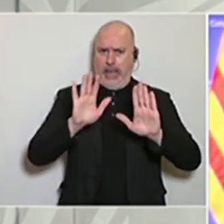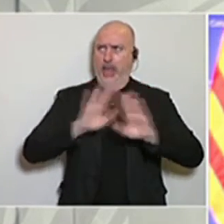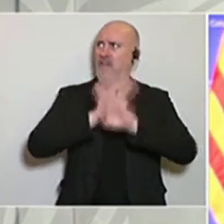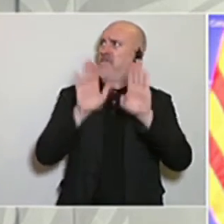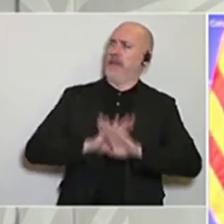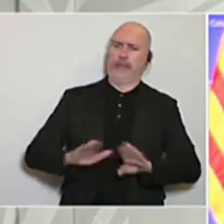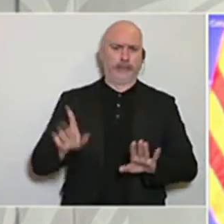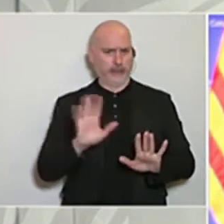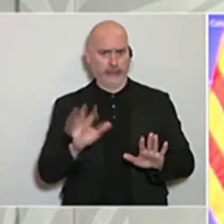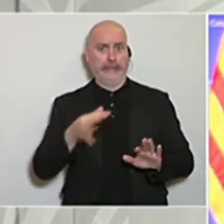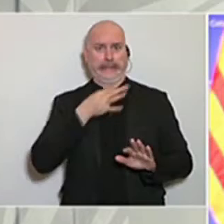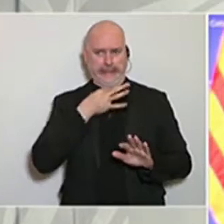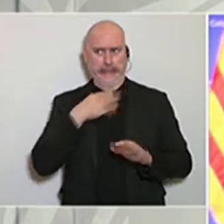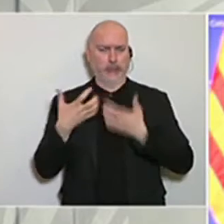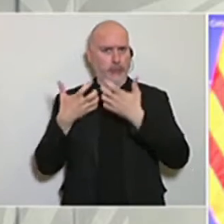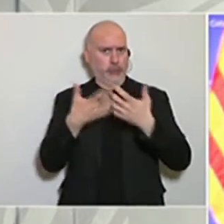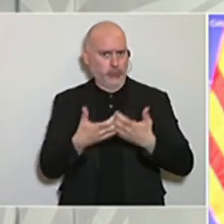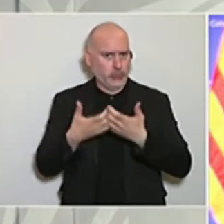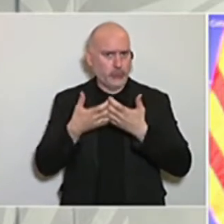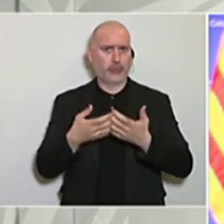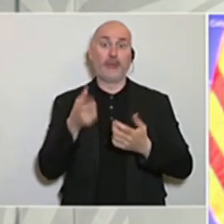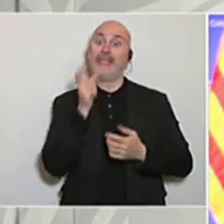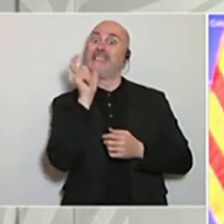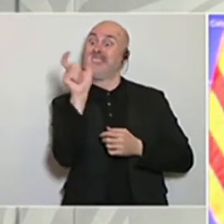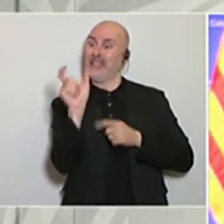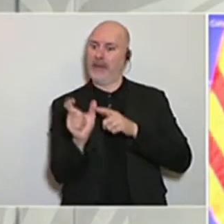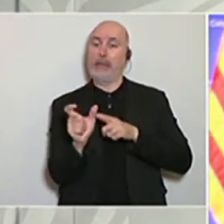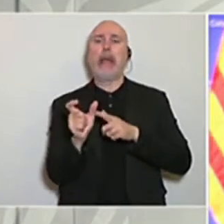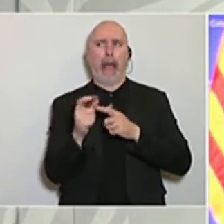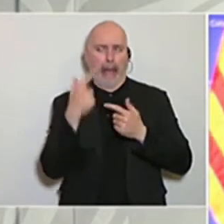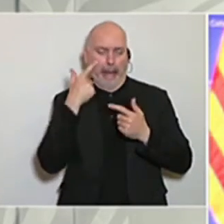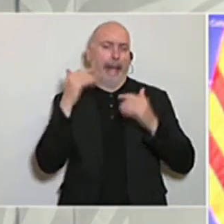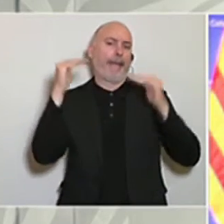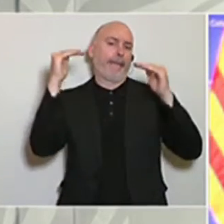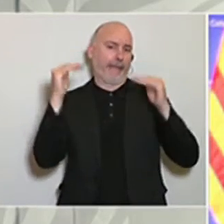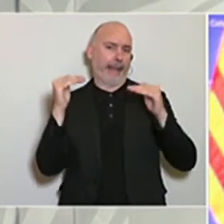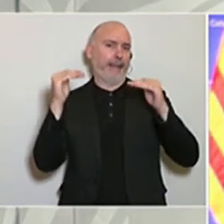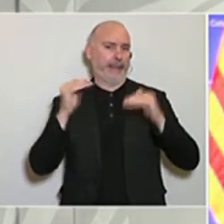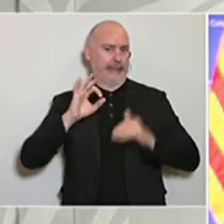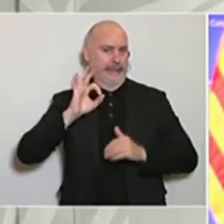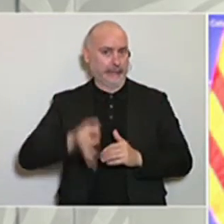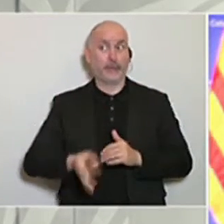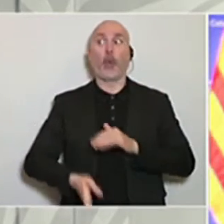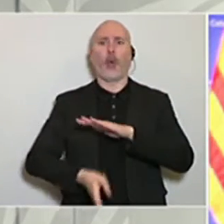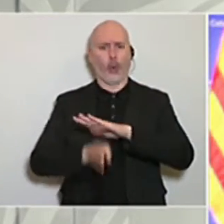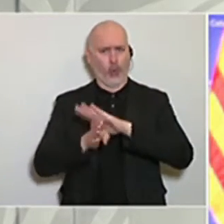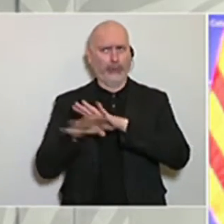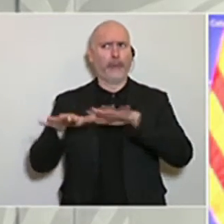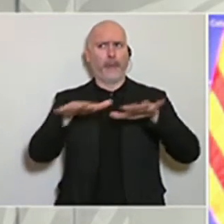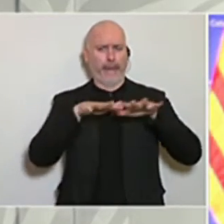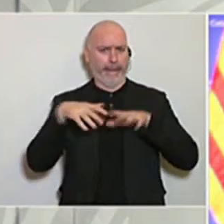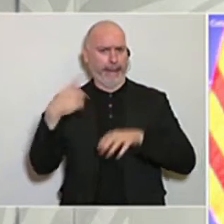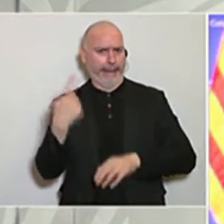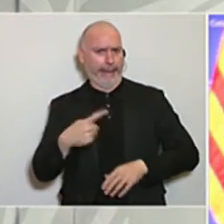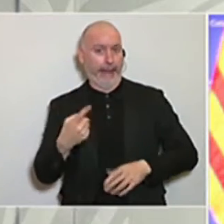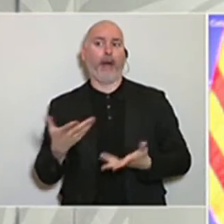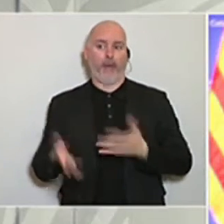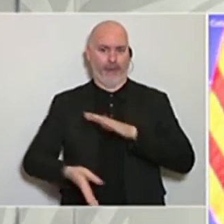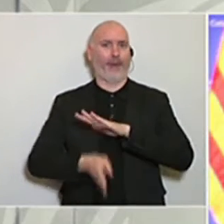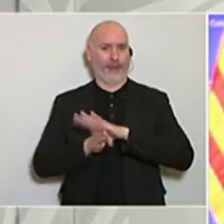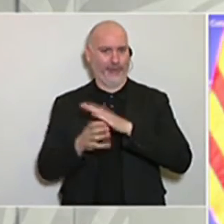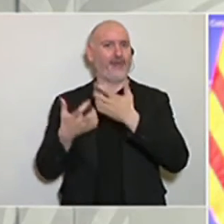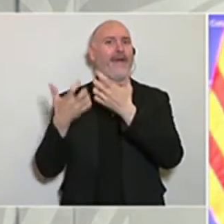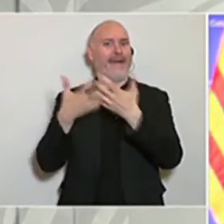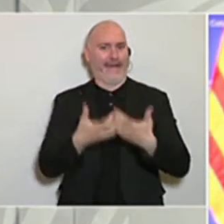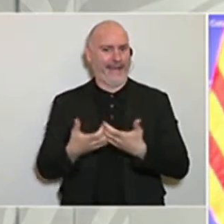que certament les xifres ens indiquen, doncs, que ja es va replegant, però que encara està present entre nosaltres i, per tant, encara l'hem de combatre i, per